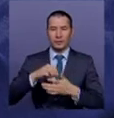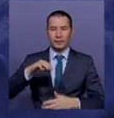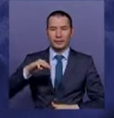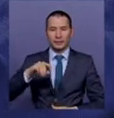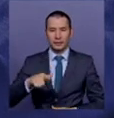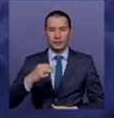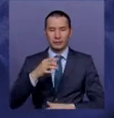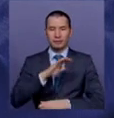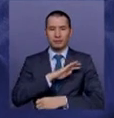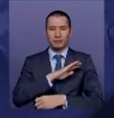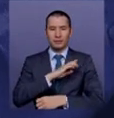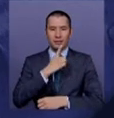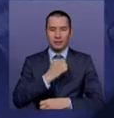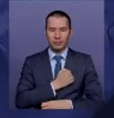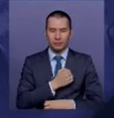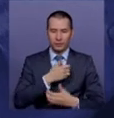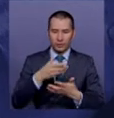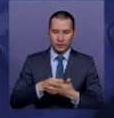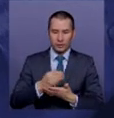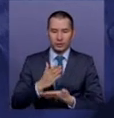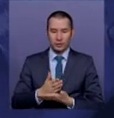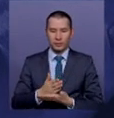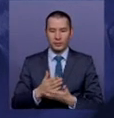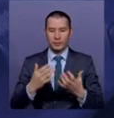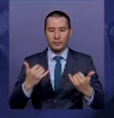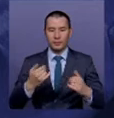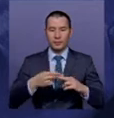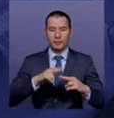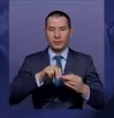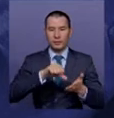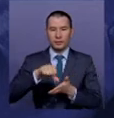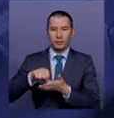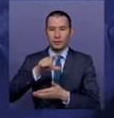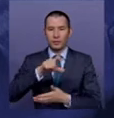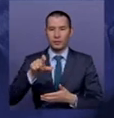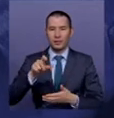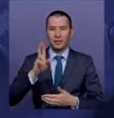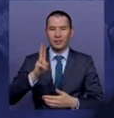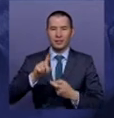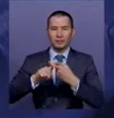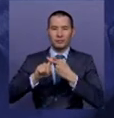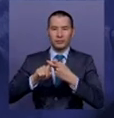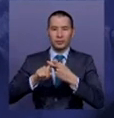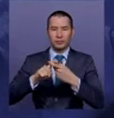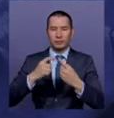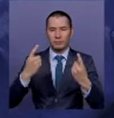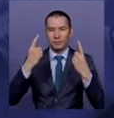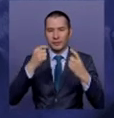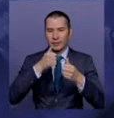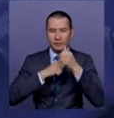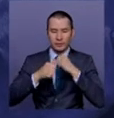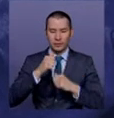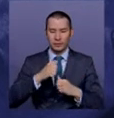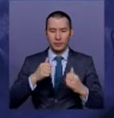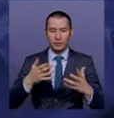күштер ұлттық қор жасалды. Қатысушылар қазір барлық елдердегі институттар үшін коронавирус пандемиясы үлкен сынақ болып отыр деді. Ол